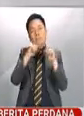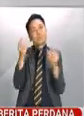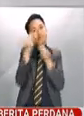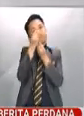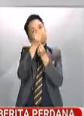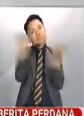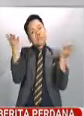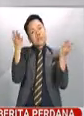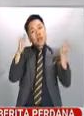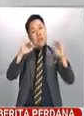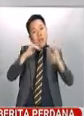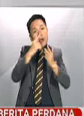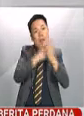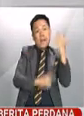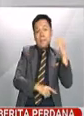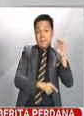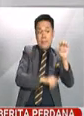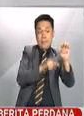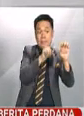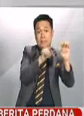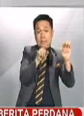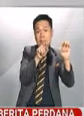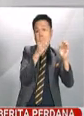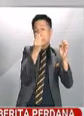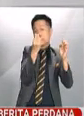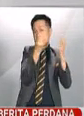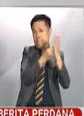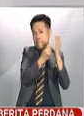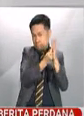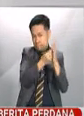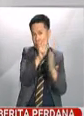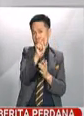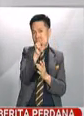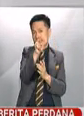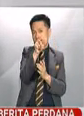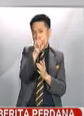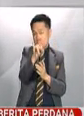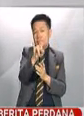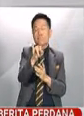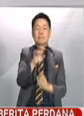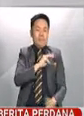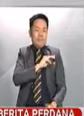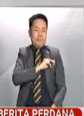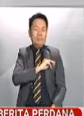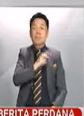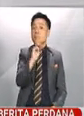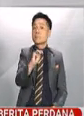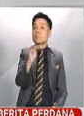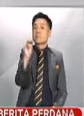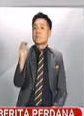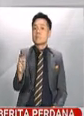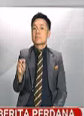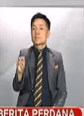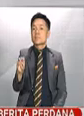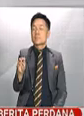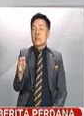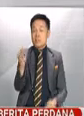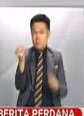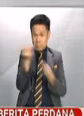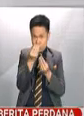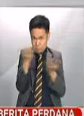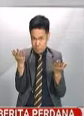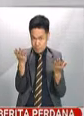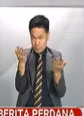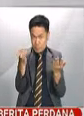maklumat berkaitan pelaksanaan e-tunai rakyat. Melalui program itu, Menteri Komunikasi dan Multimedia Gobind Singh Dio turut